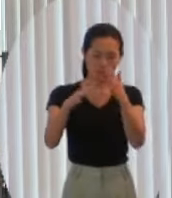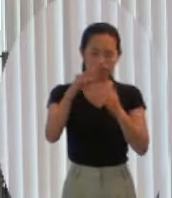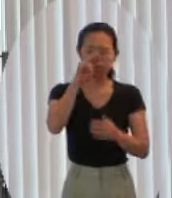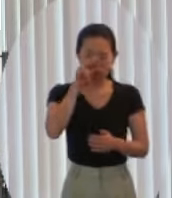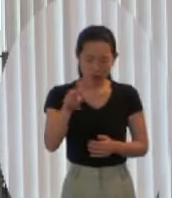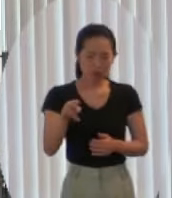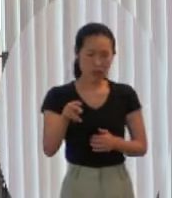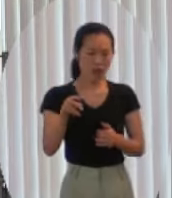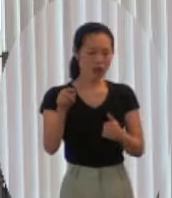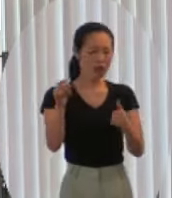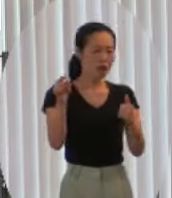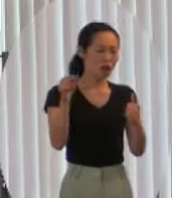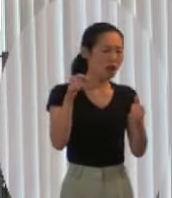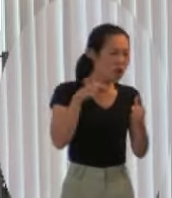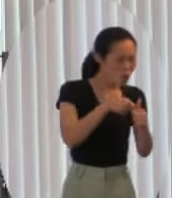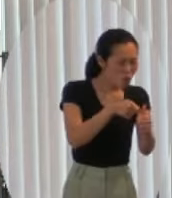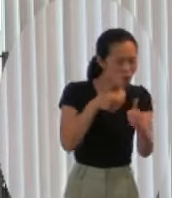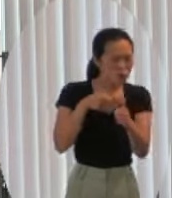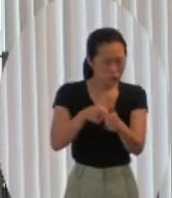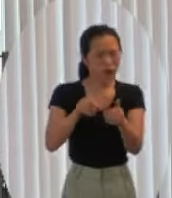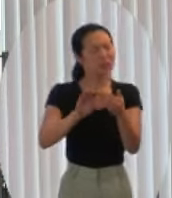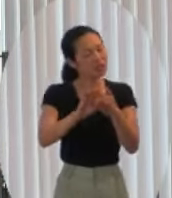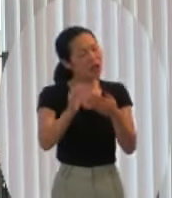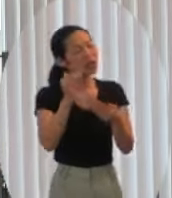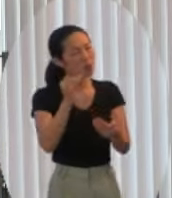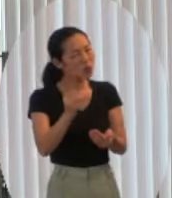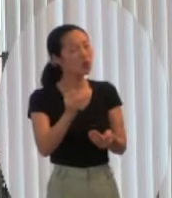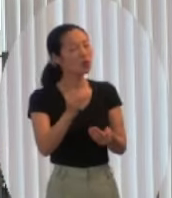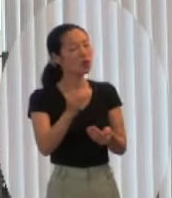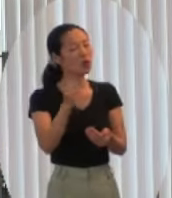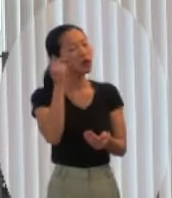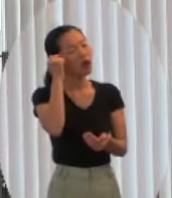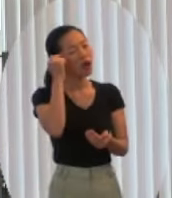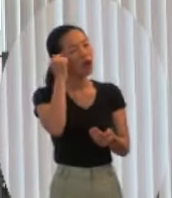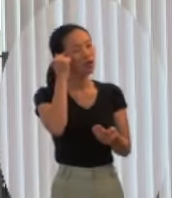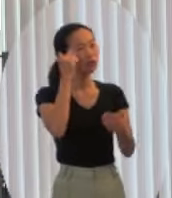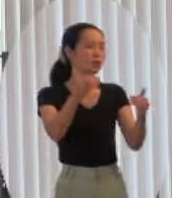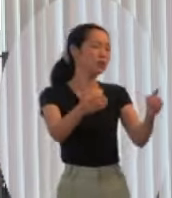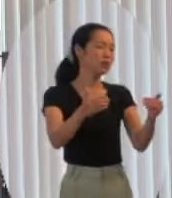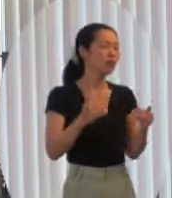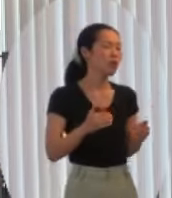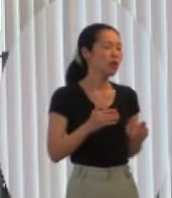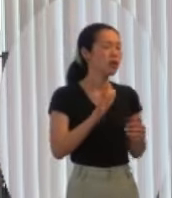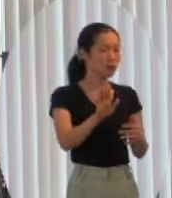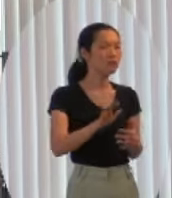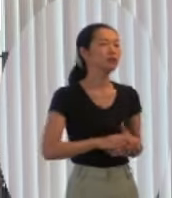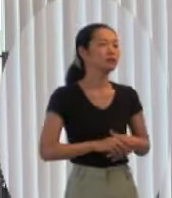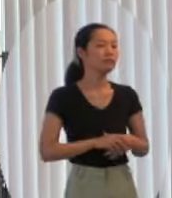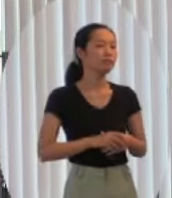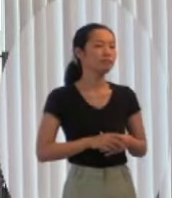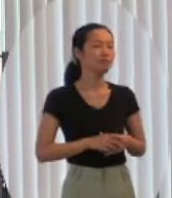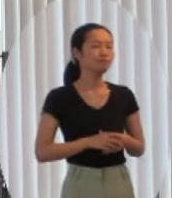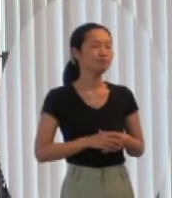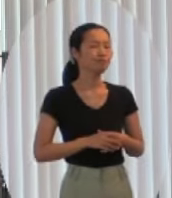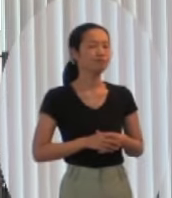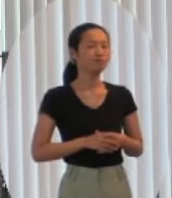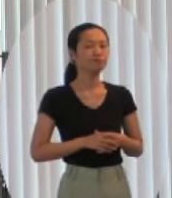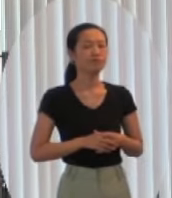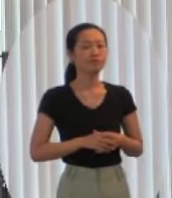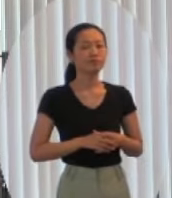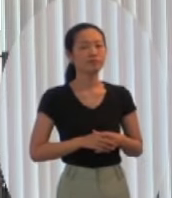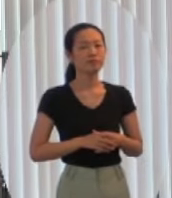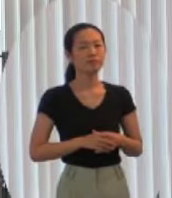を使ってほしいと思います。でもやはり大切なことは徹底的に許すということですね。非難し合っている間平和は決して